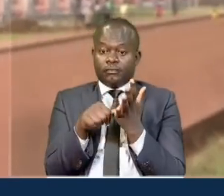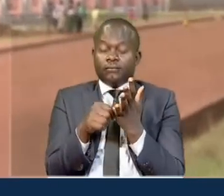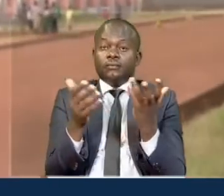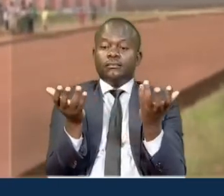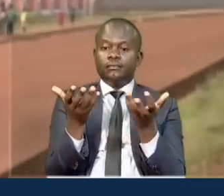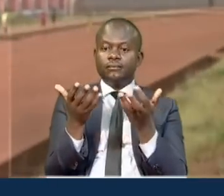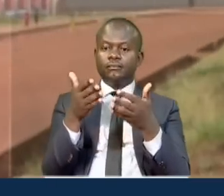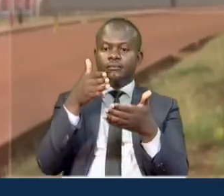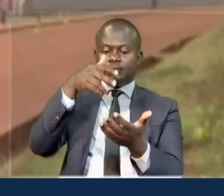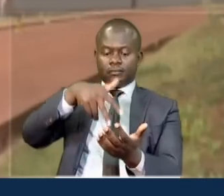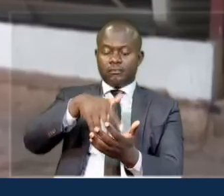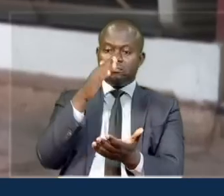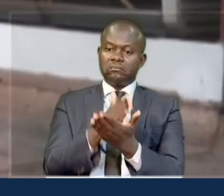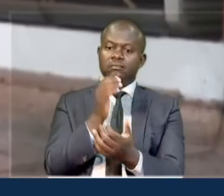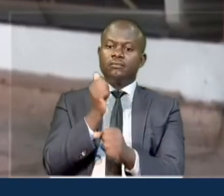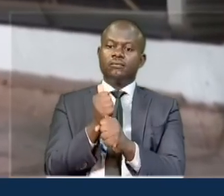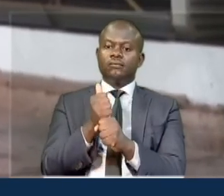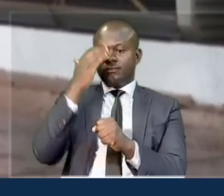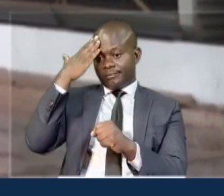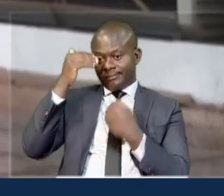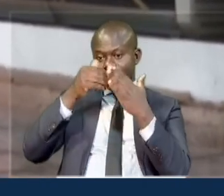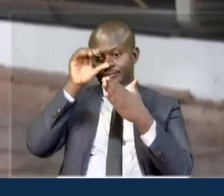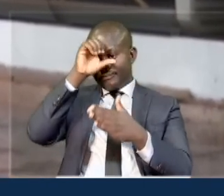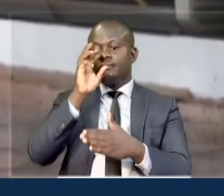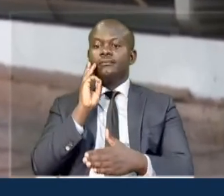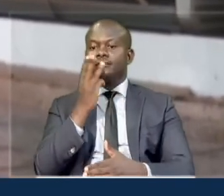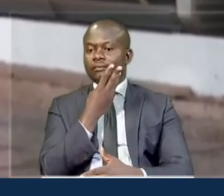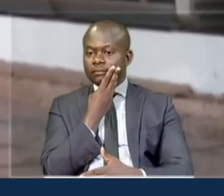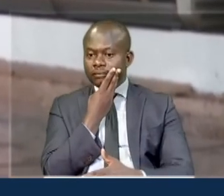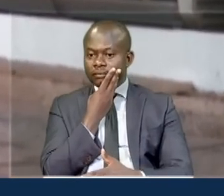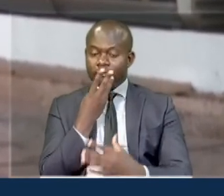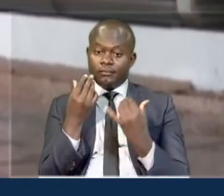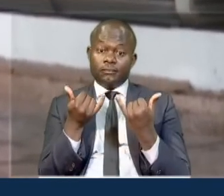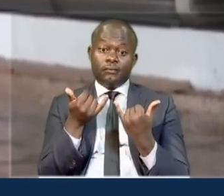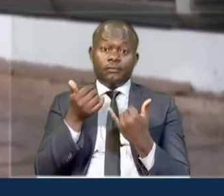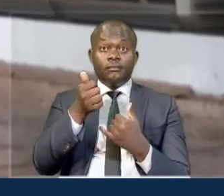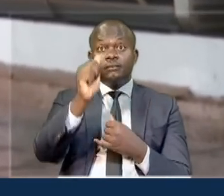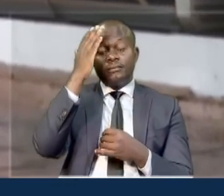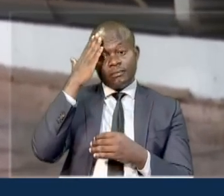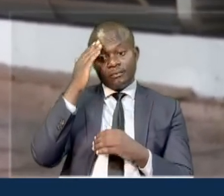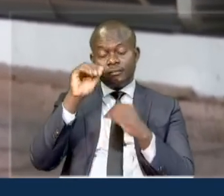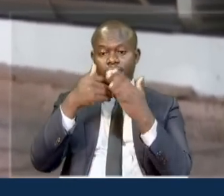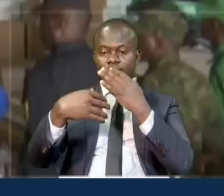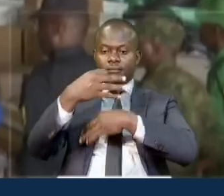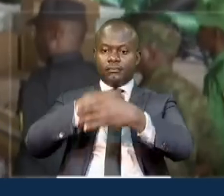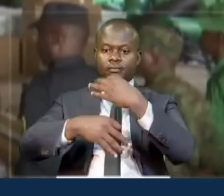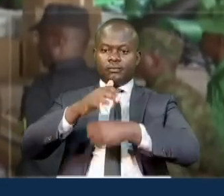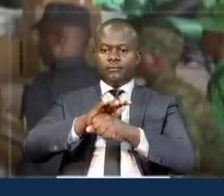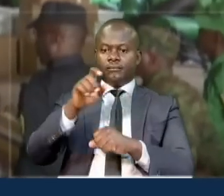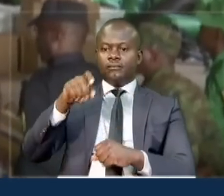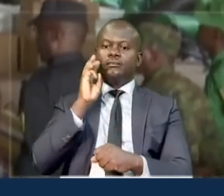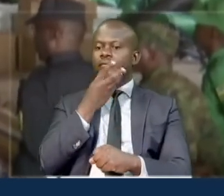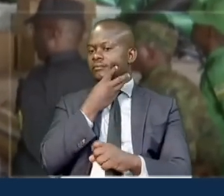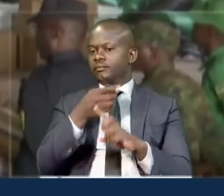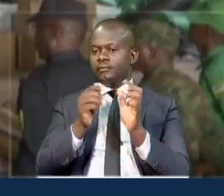cy'uko twahagarikaga n'imirimo bitewe n'ibura ry'amazi. Abenshi murabizi ko inganda nyinshi zikenera amazi, ariko muri